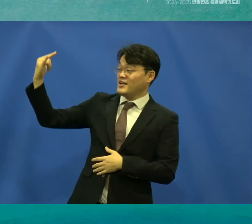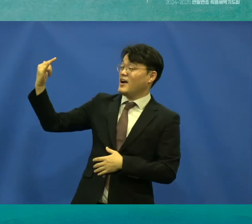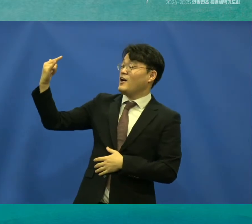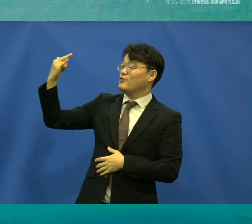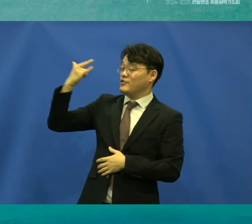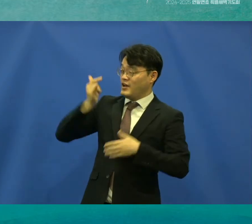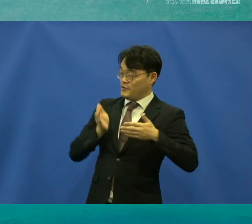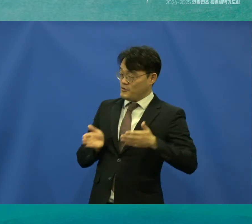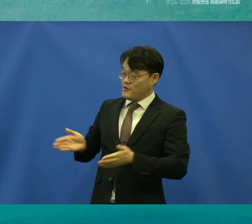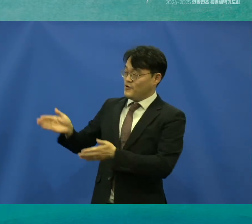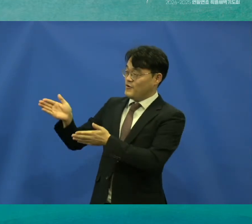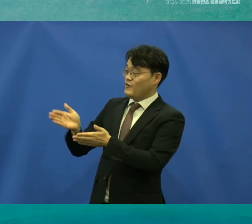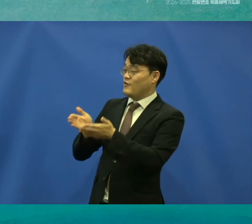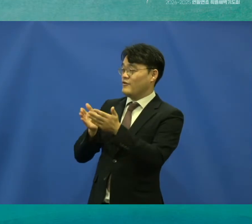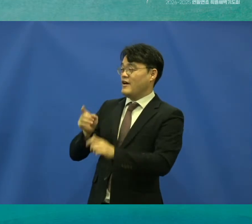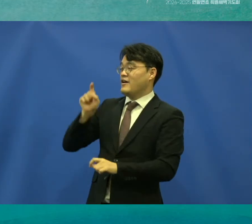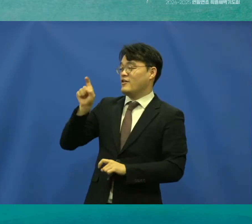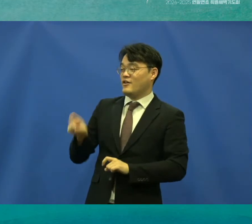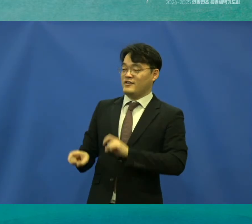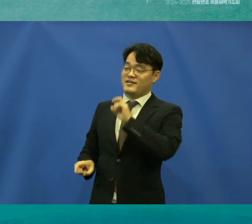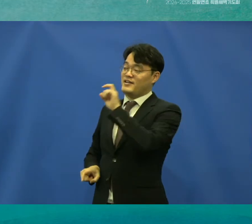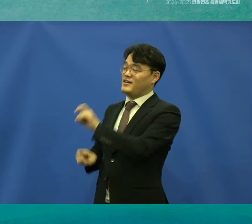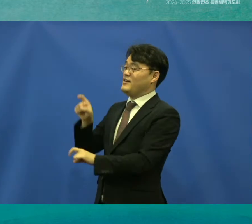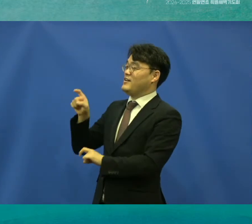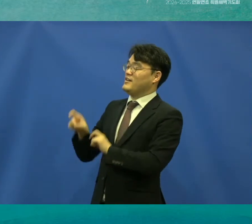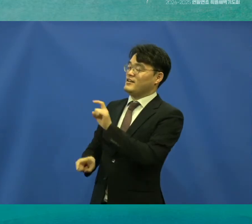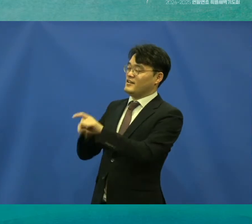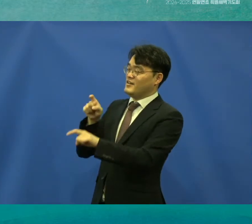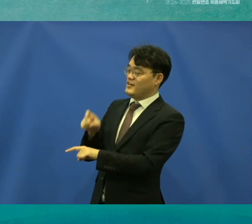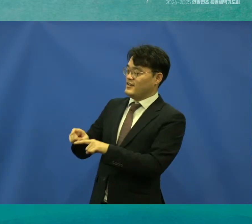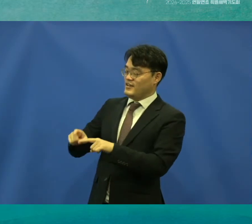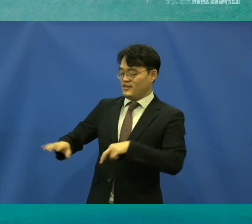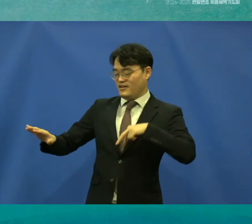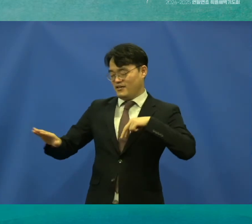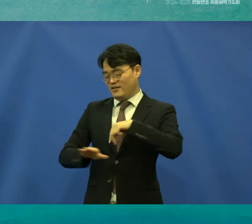이 가운데로 걸으리.